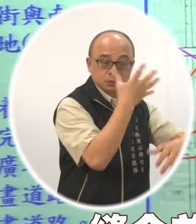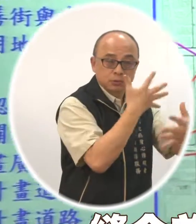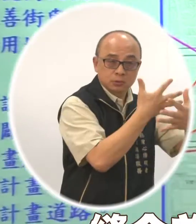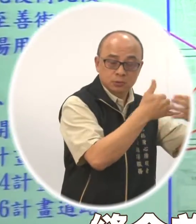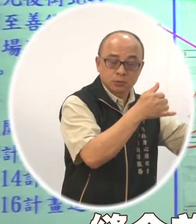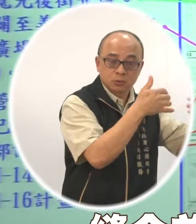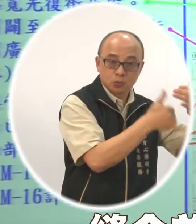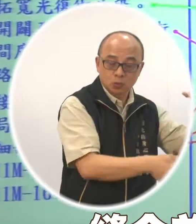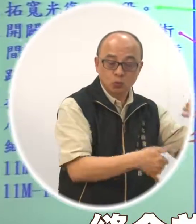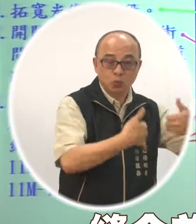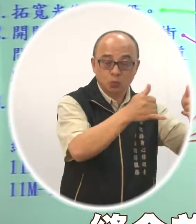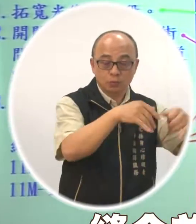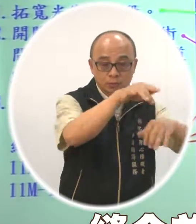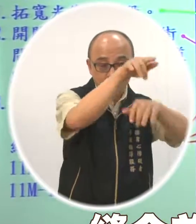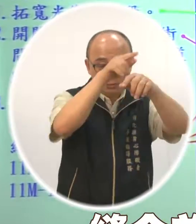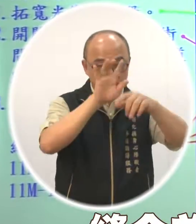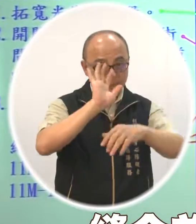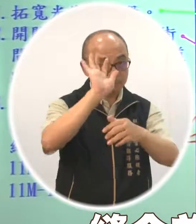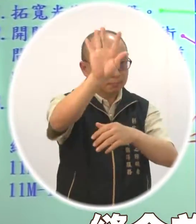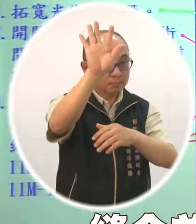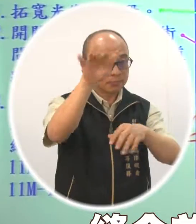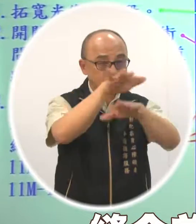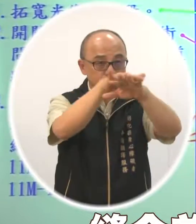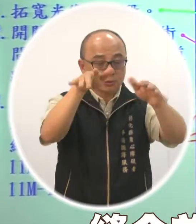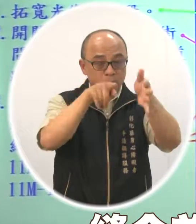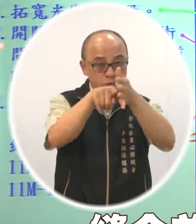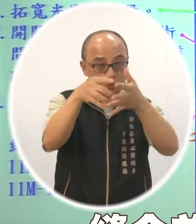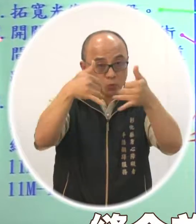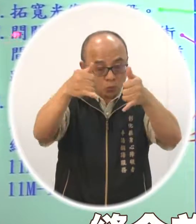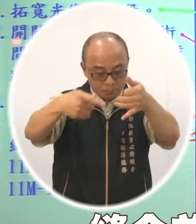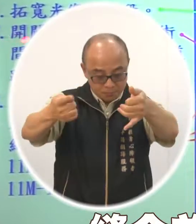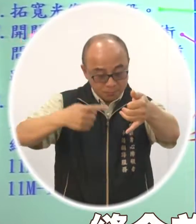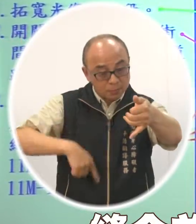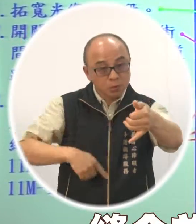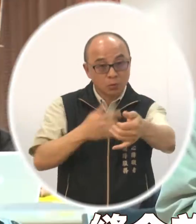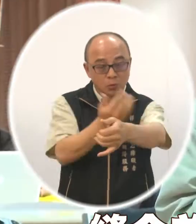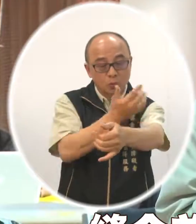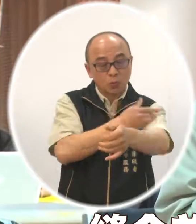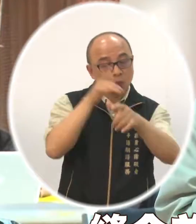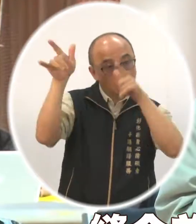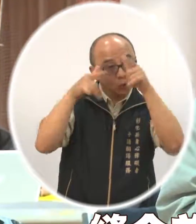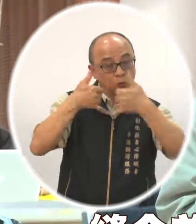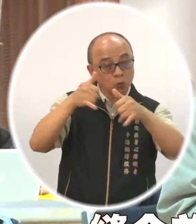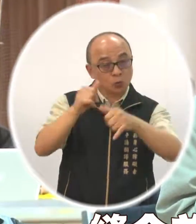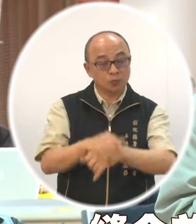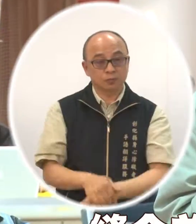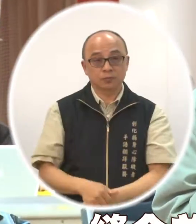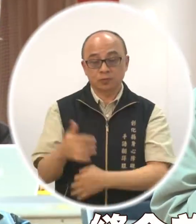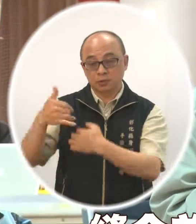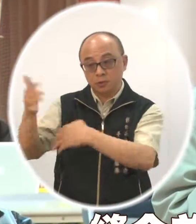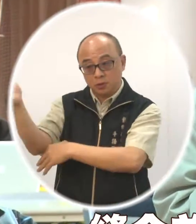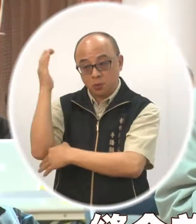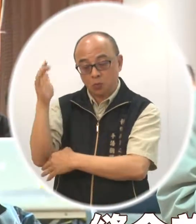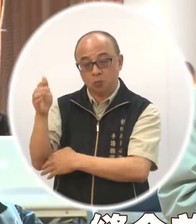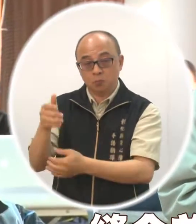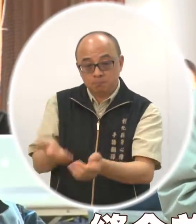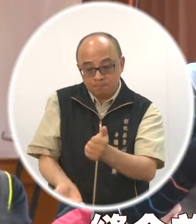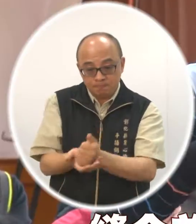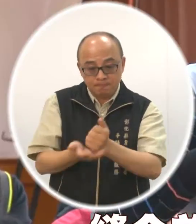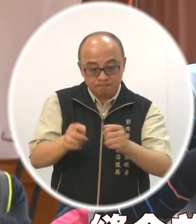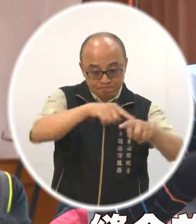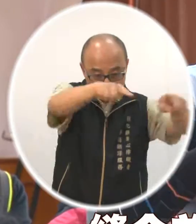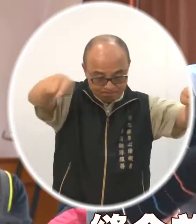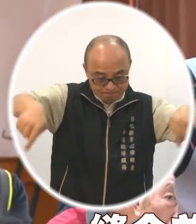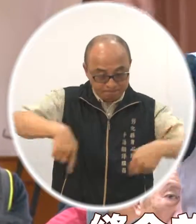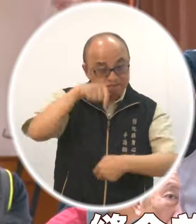路，北临进修路，南弃元禄路、民生路。县府鼓励区内土地所有权人